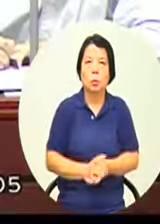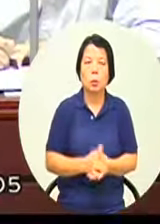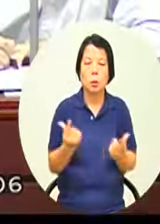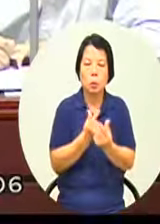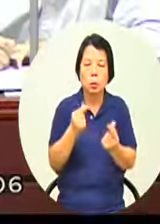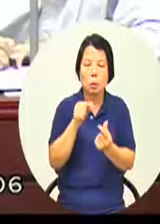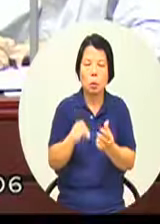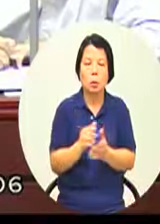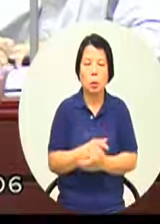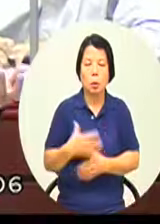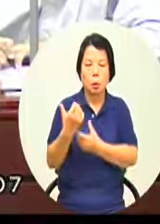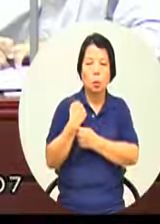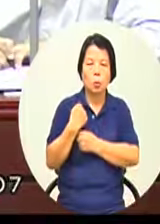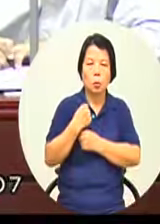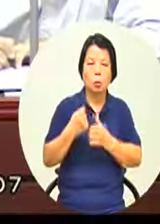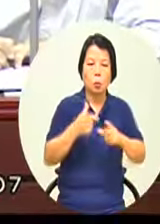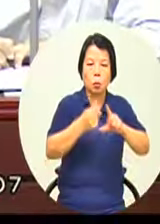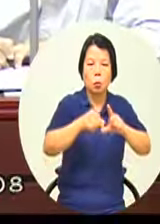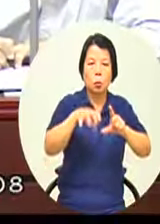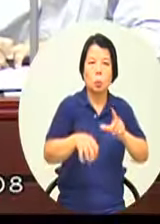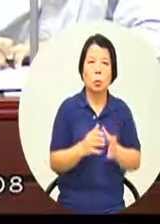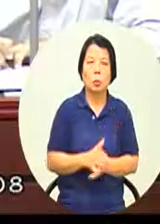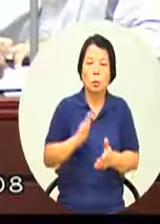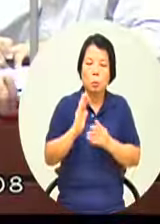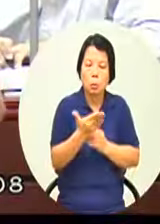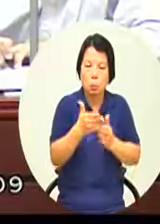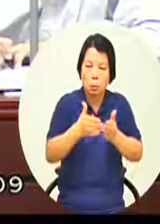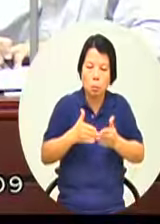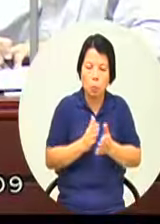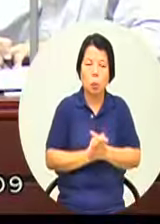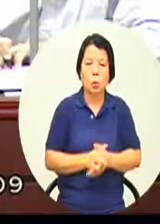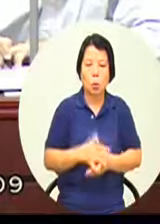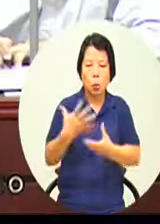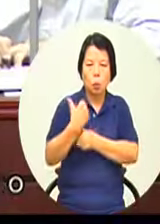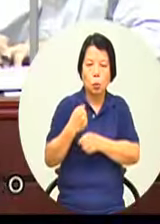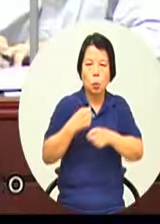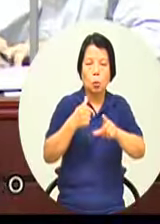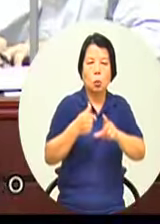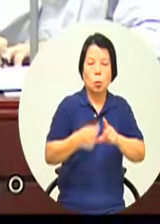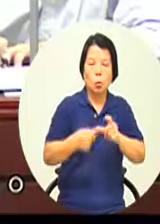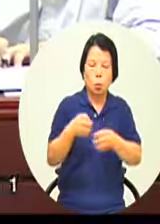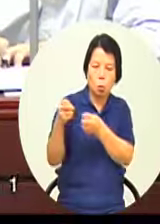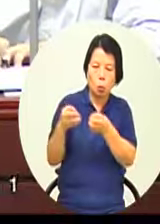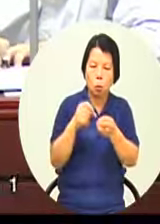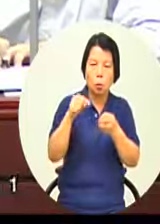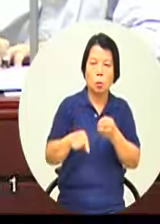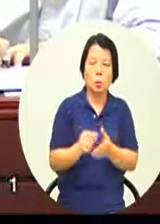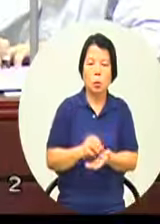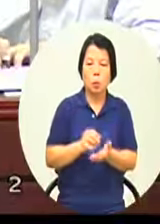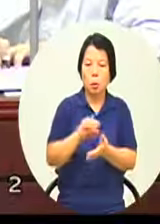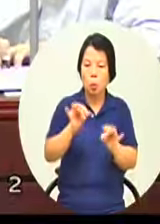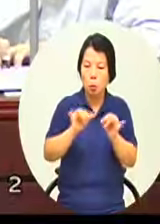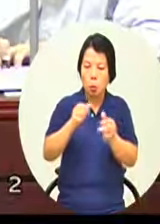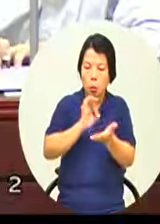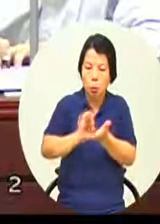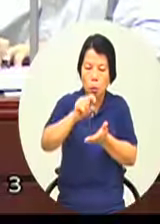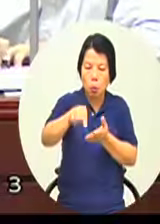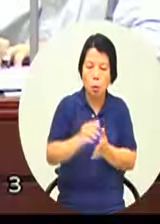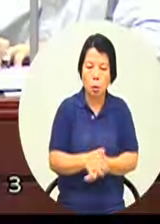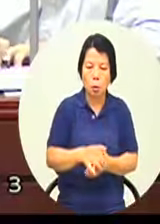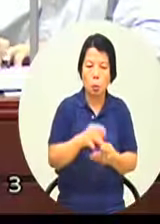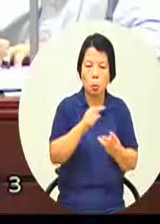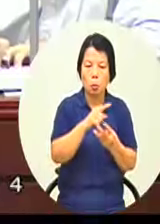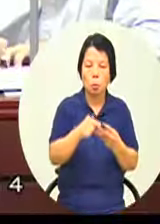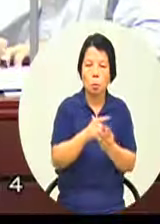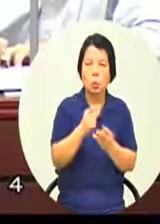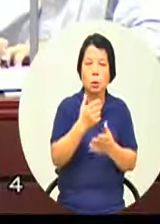像军区啊等等这些区域去，但是要先跟军区去军方去讨论这个用地，所以大概分三个阶段我们